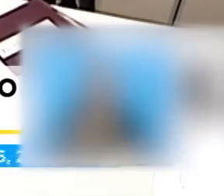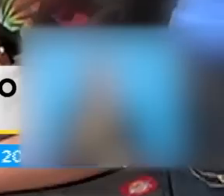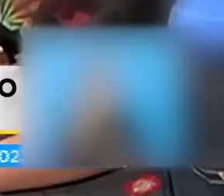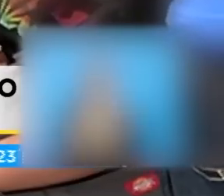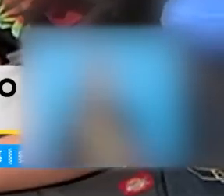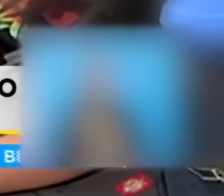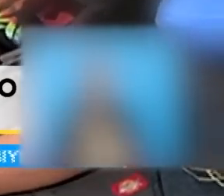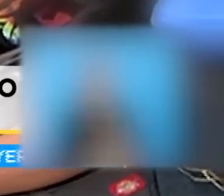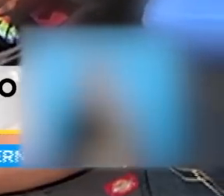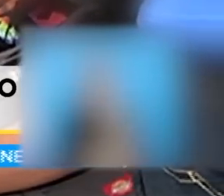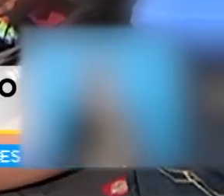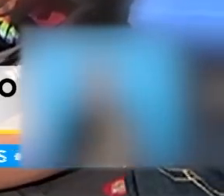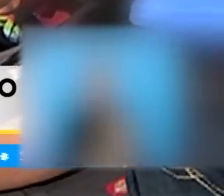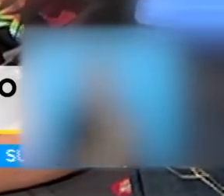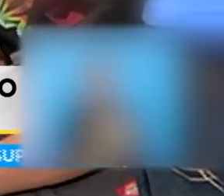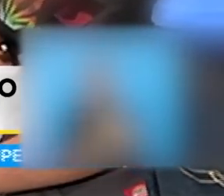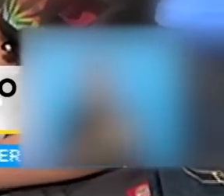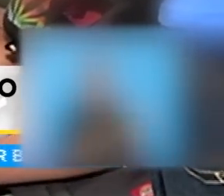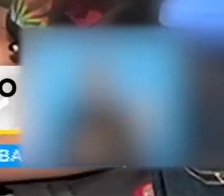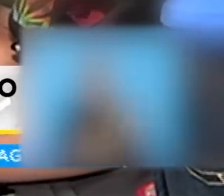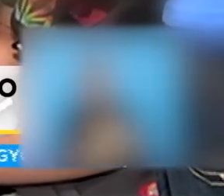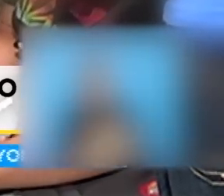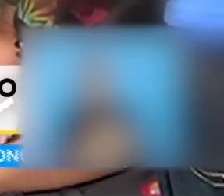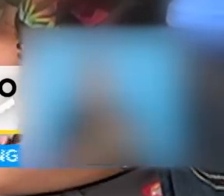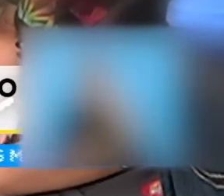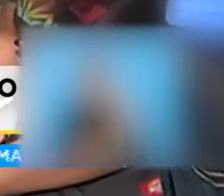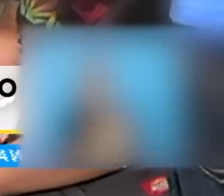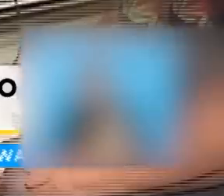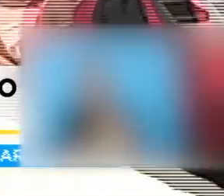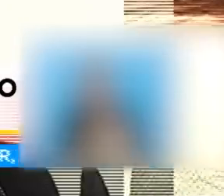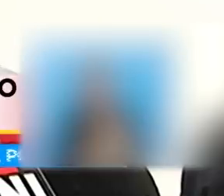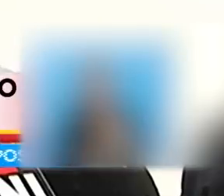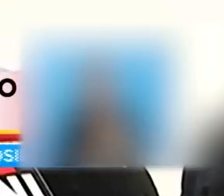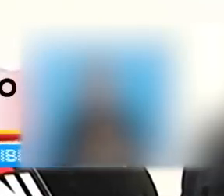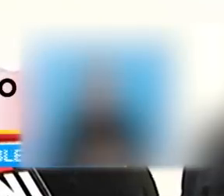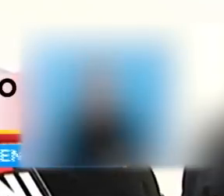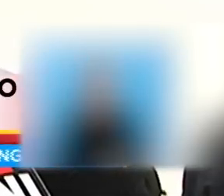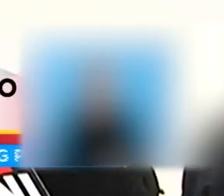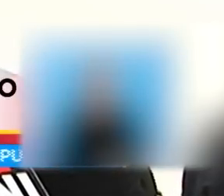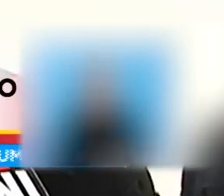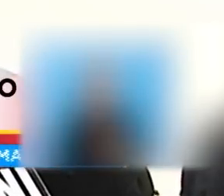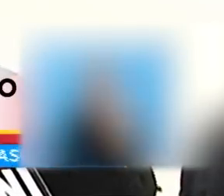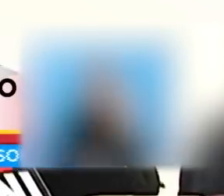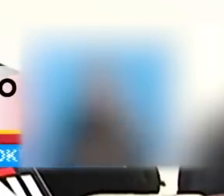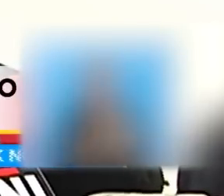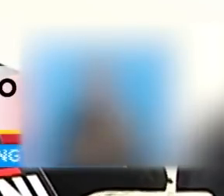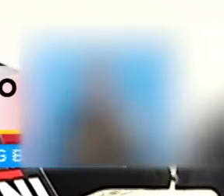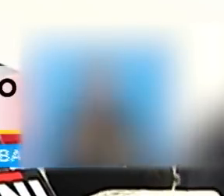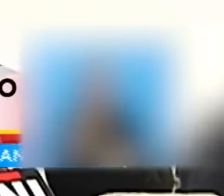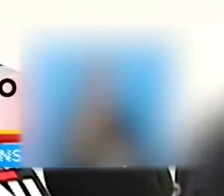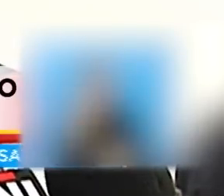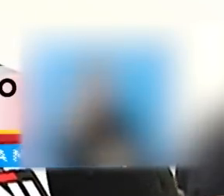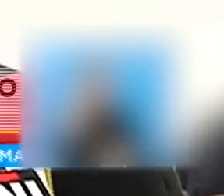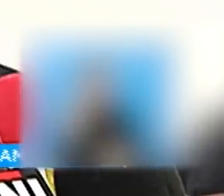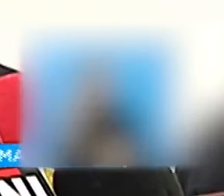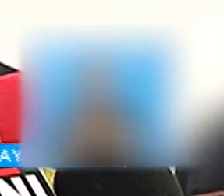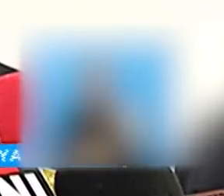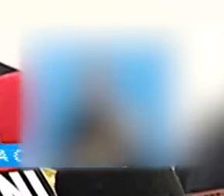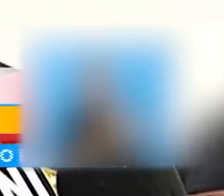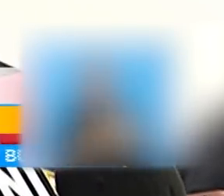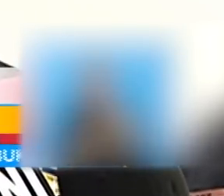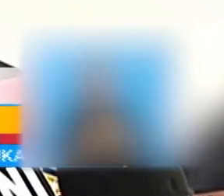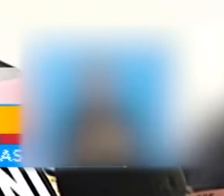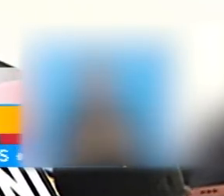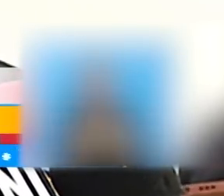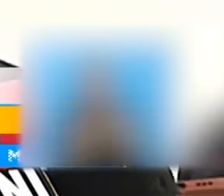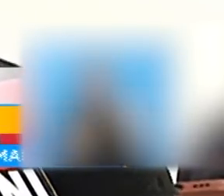tanong, gagastos ba sila ulit para makapagtrabaho? Very minimal na yung cost nito kasi may active na passport, may active